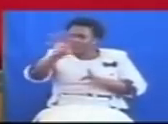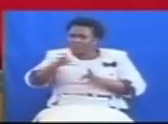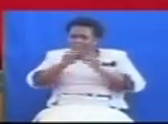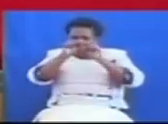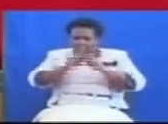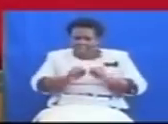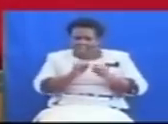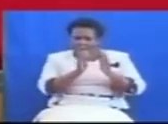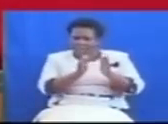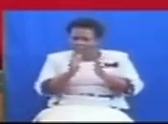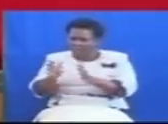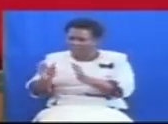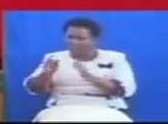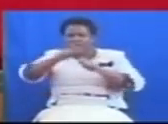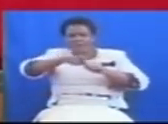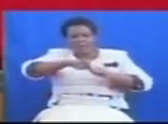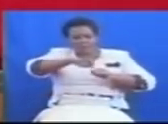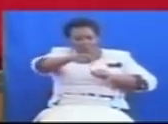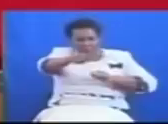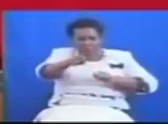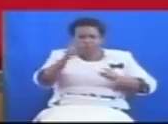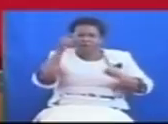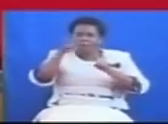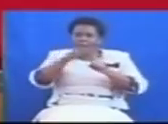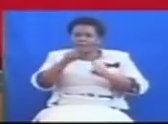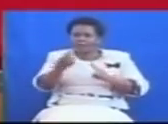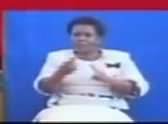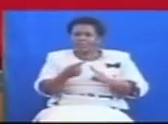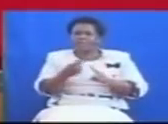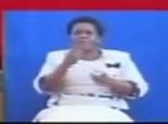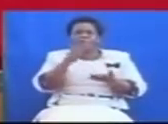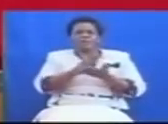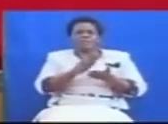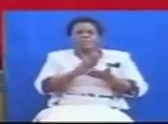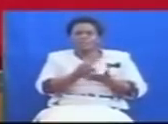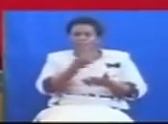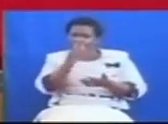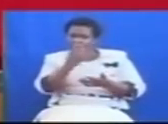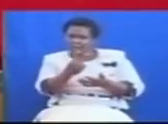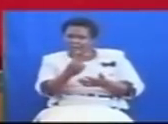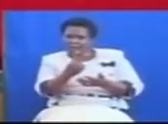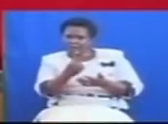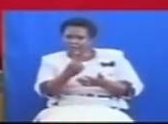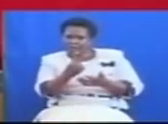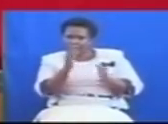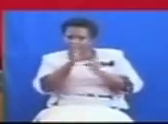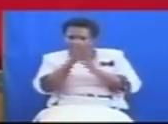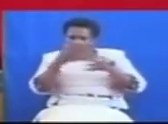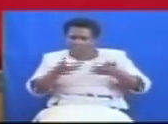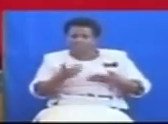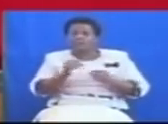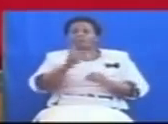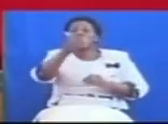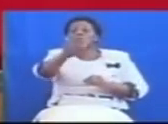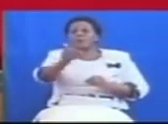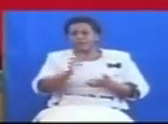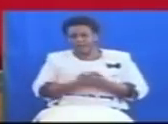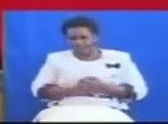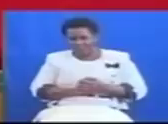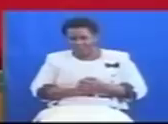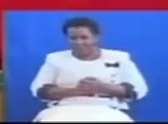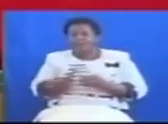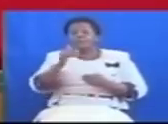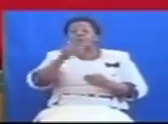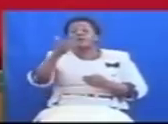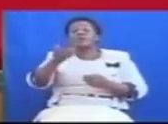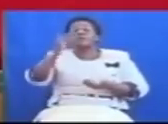ili kukidhi mahitaji ya sasa na baadaye, na hivyo kuzuia uendelezaji holela ambapo husababisha migogoro na adha kwa